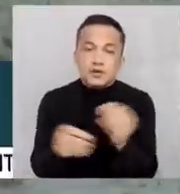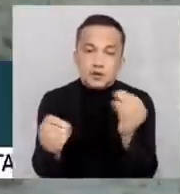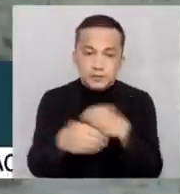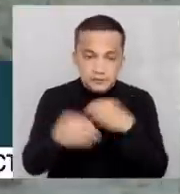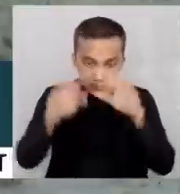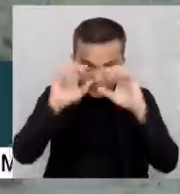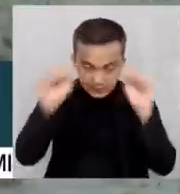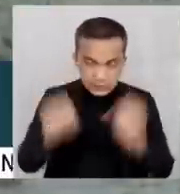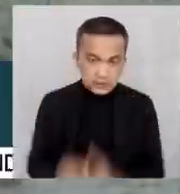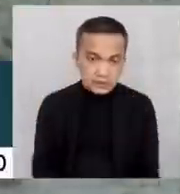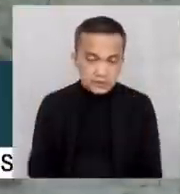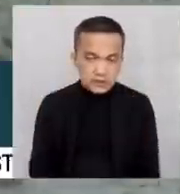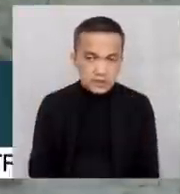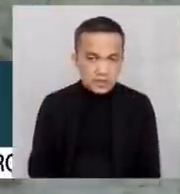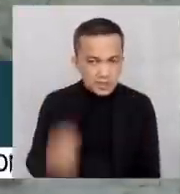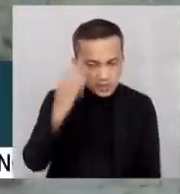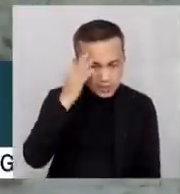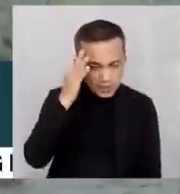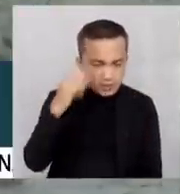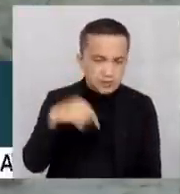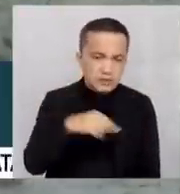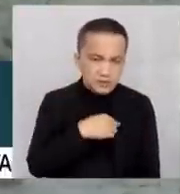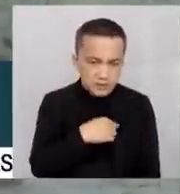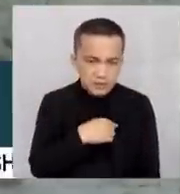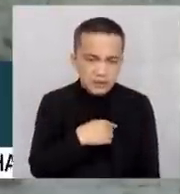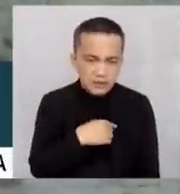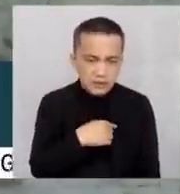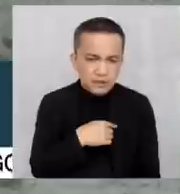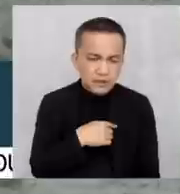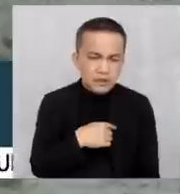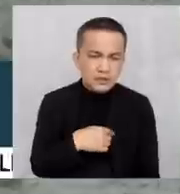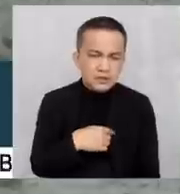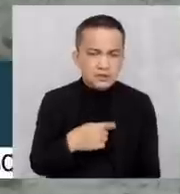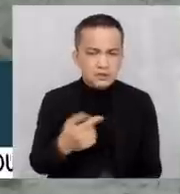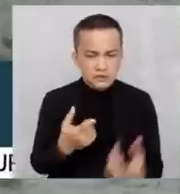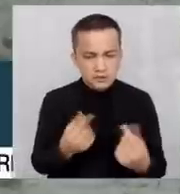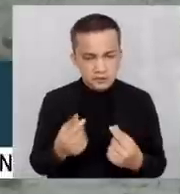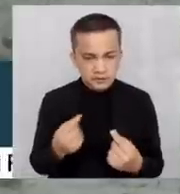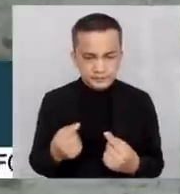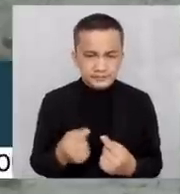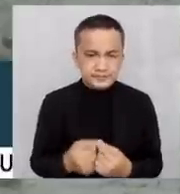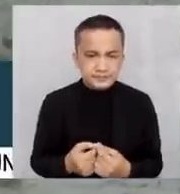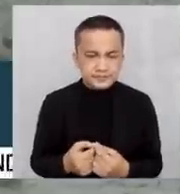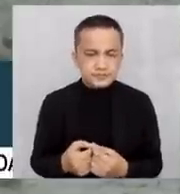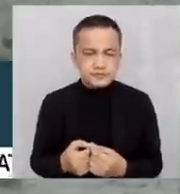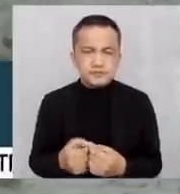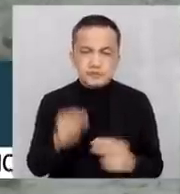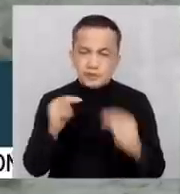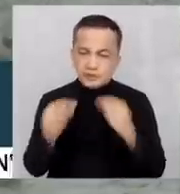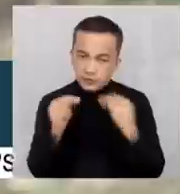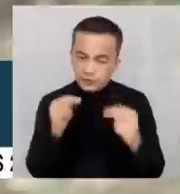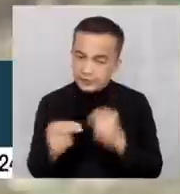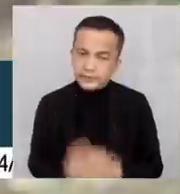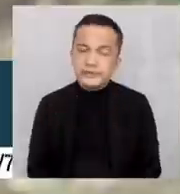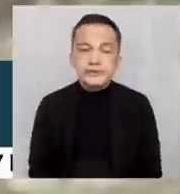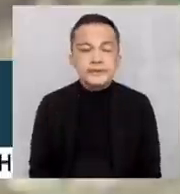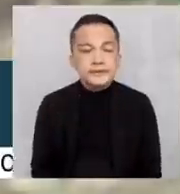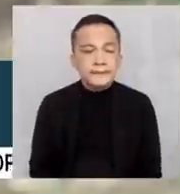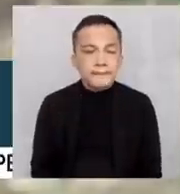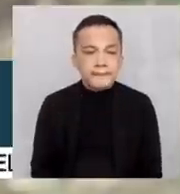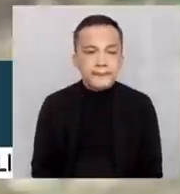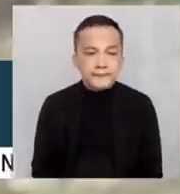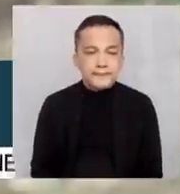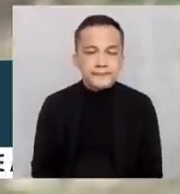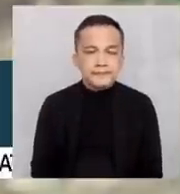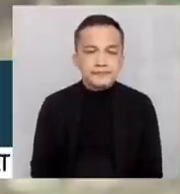na direkta naman itong ginagawang yung negotiation, itong pagpayag